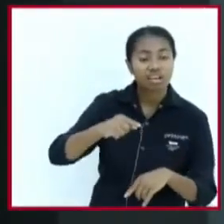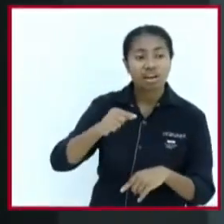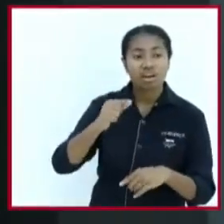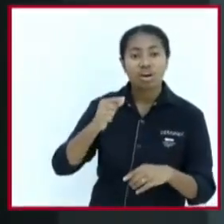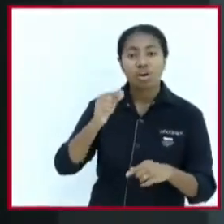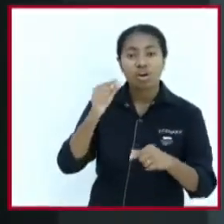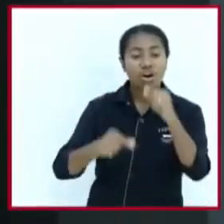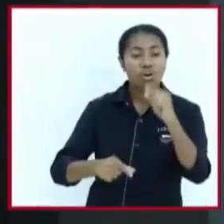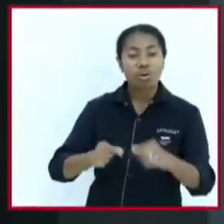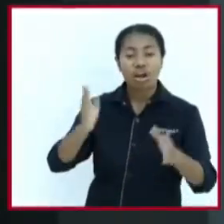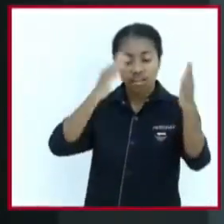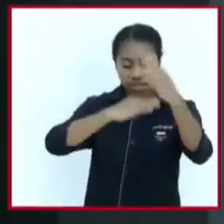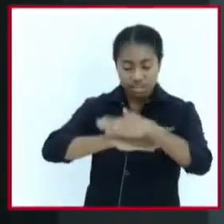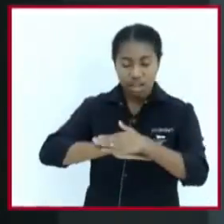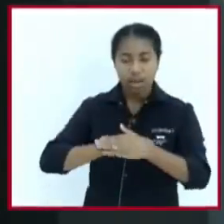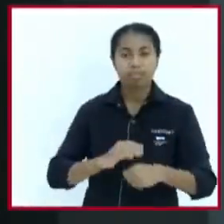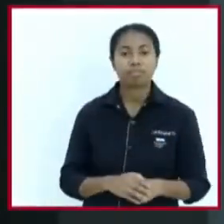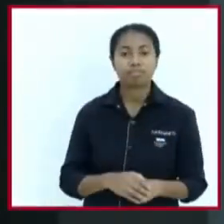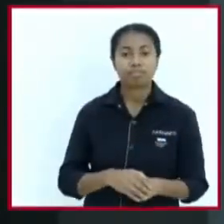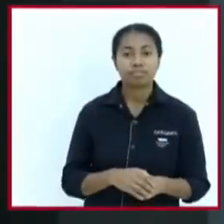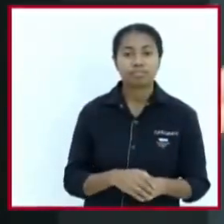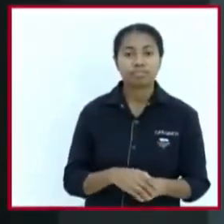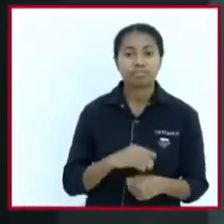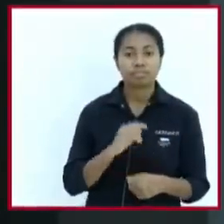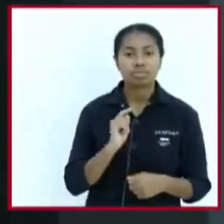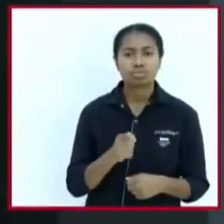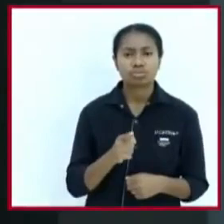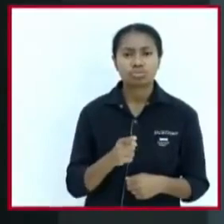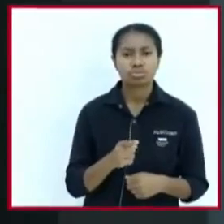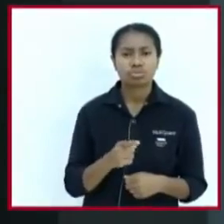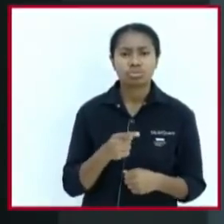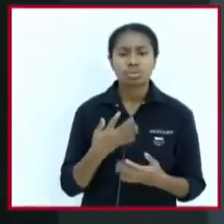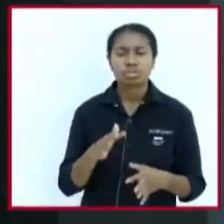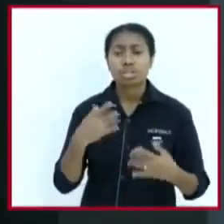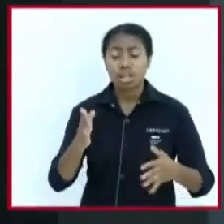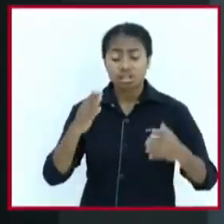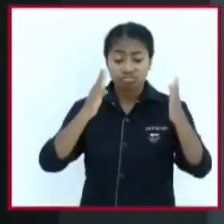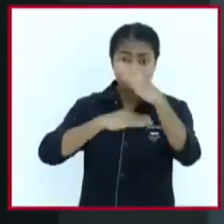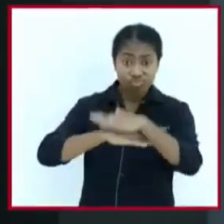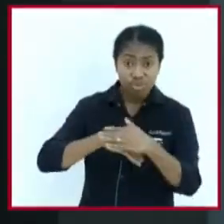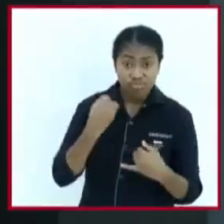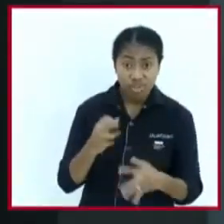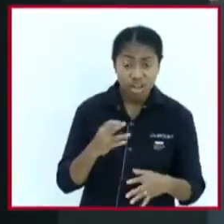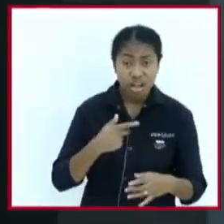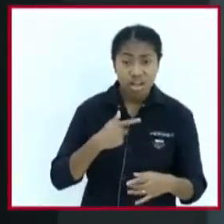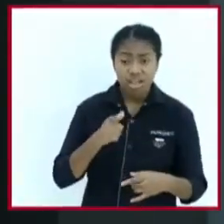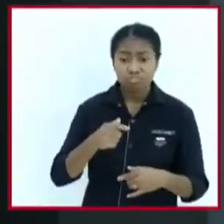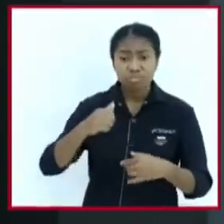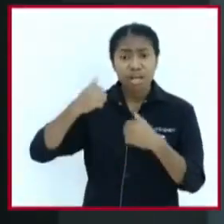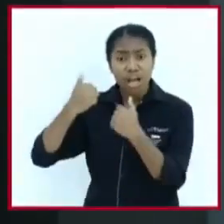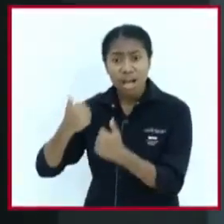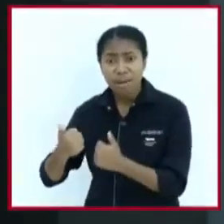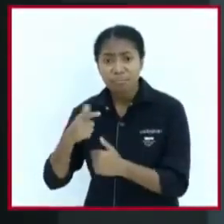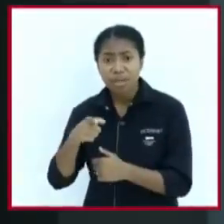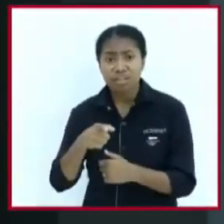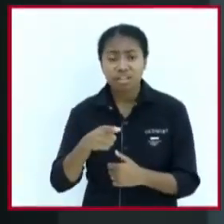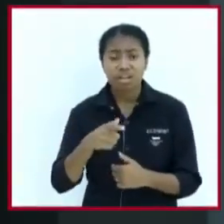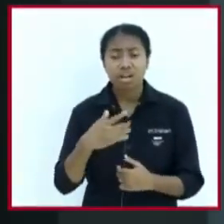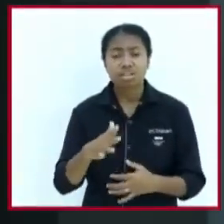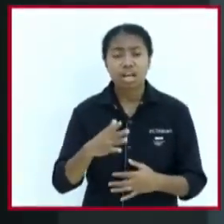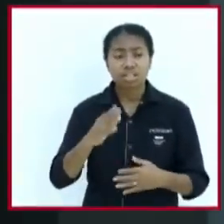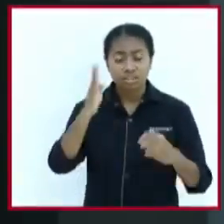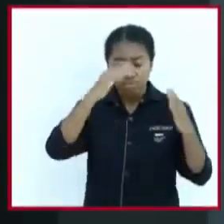setelah dia kawin dengan orang menjadi Mal get jauh lebih Islam daripada istrinya Hai istrinya malah sampai lagi sama